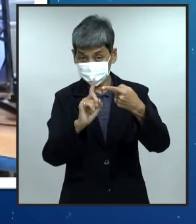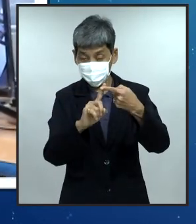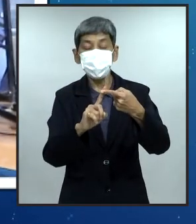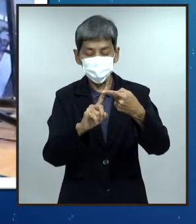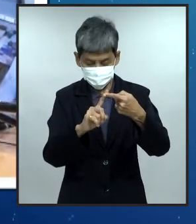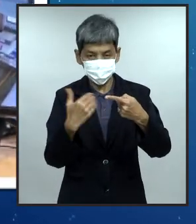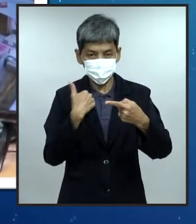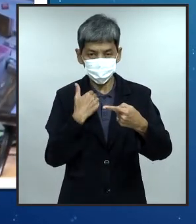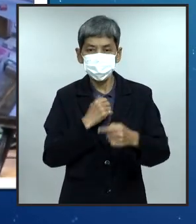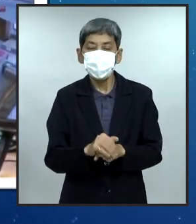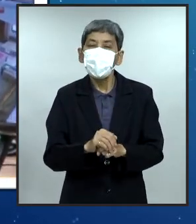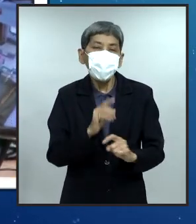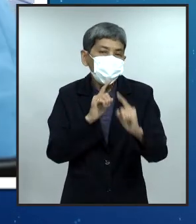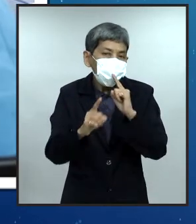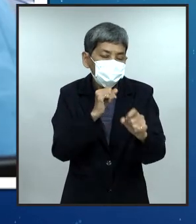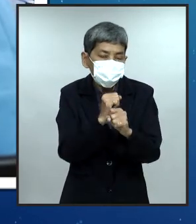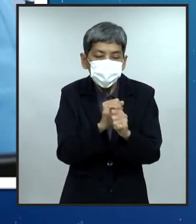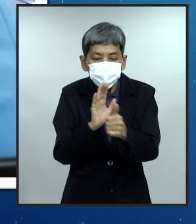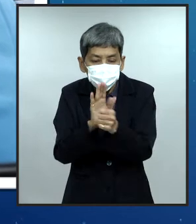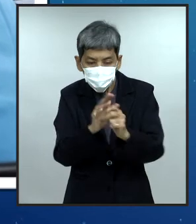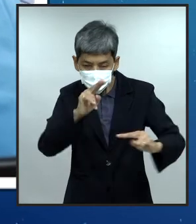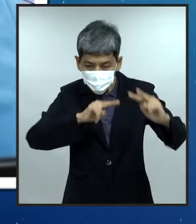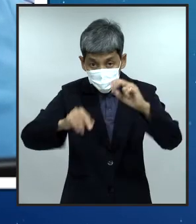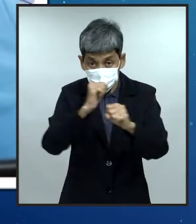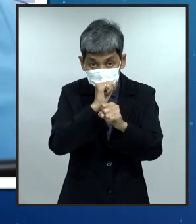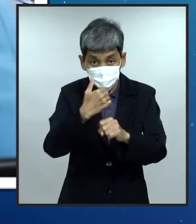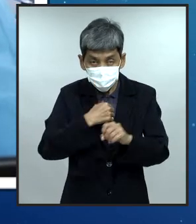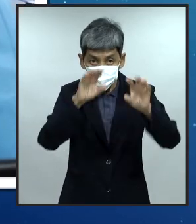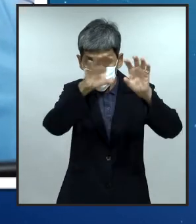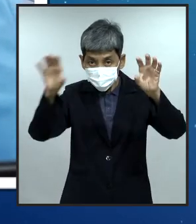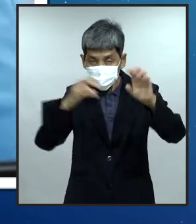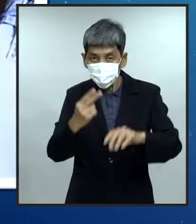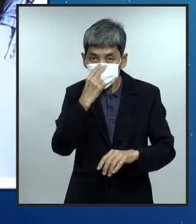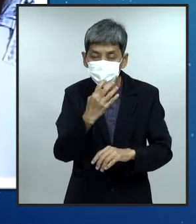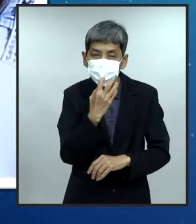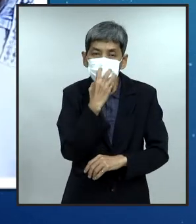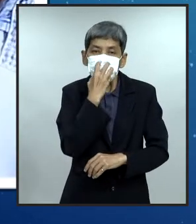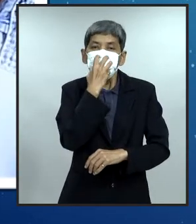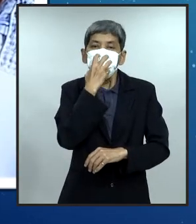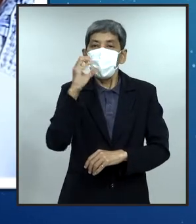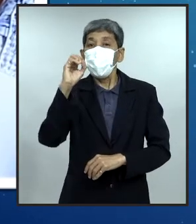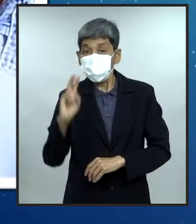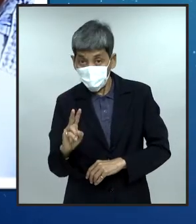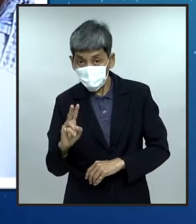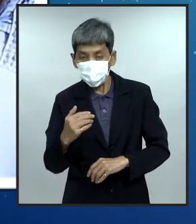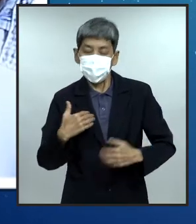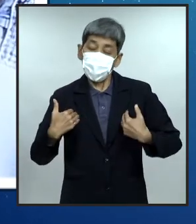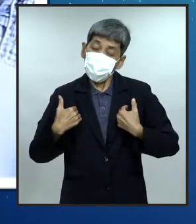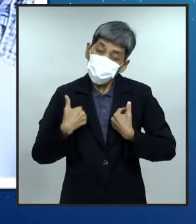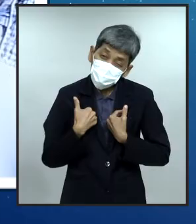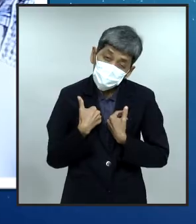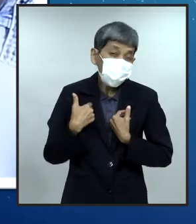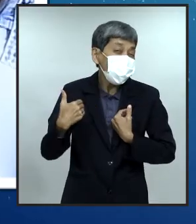มีการมอนิเตอร์นะคะช่วยดูแลเรื่องของออกซิเจนนะคะเรื่องของความเหนื่อยค่ะนะค